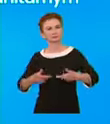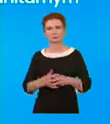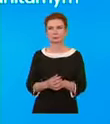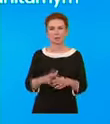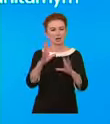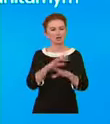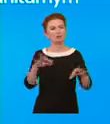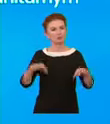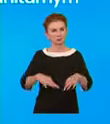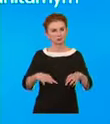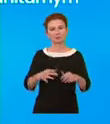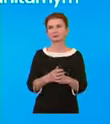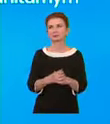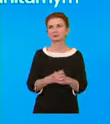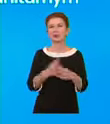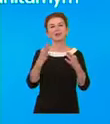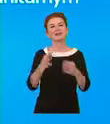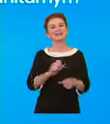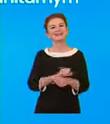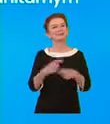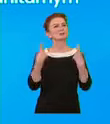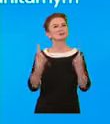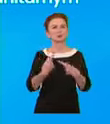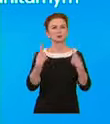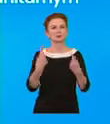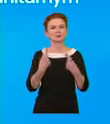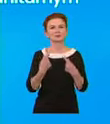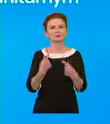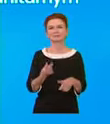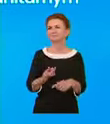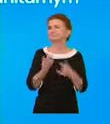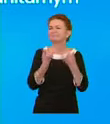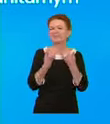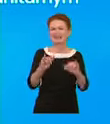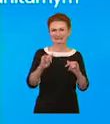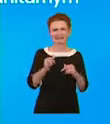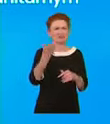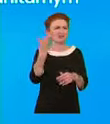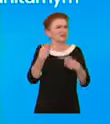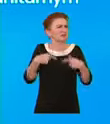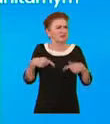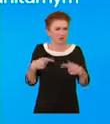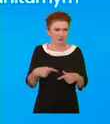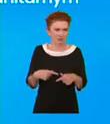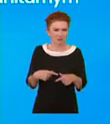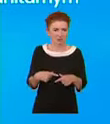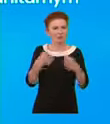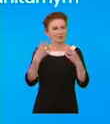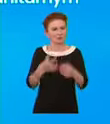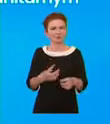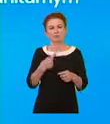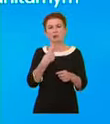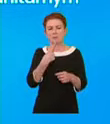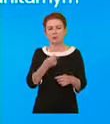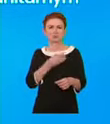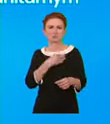Szanowni Państwo, jesteśmy w sytuacji absolutnie bez precedensu i dlatego trzeba też sobie jasno i uczciwie powiedzieć.